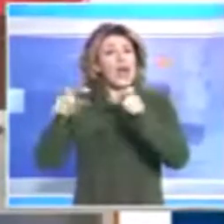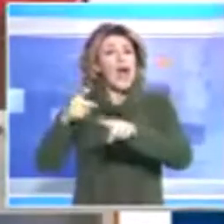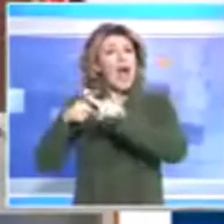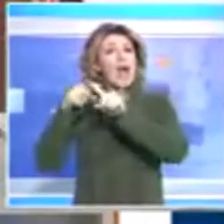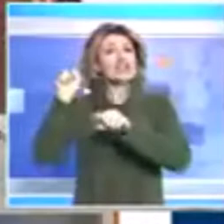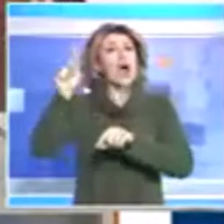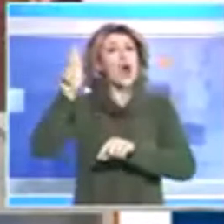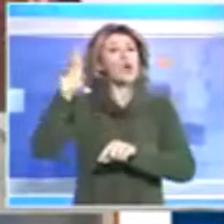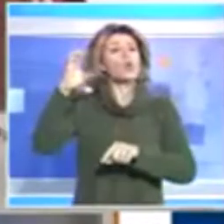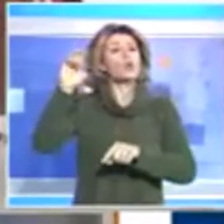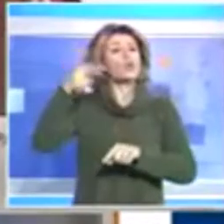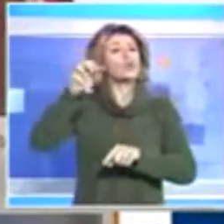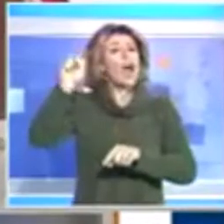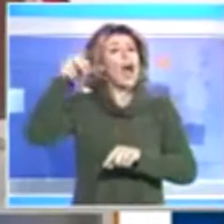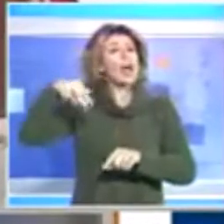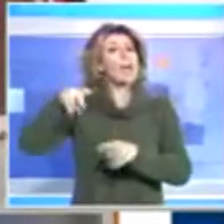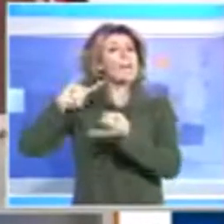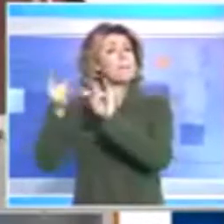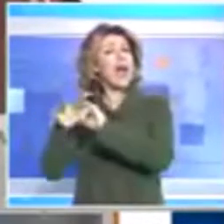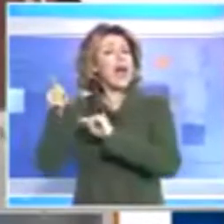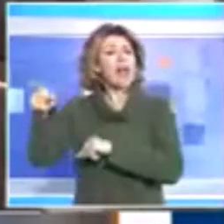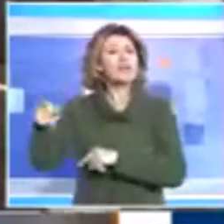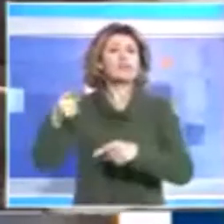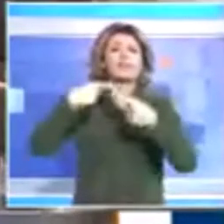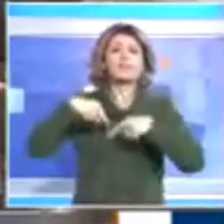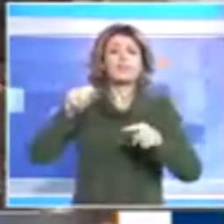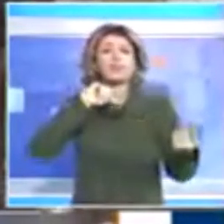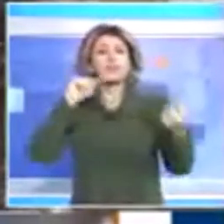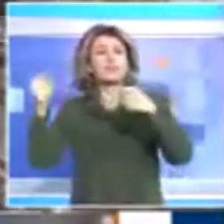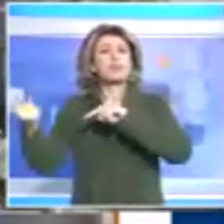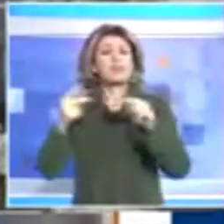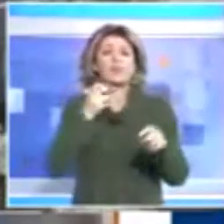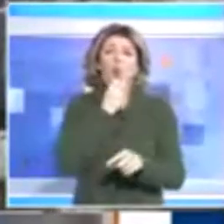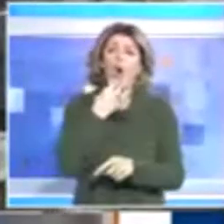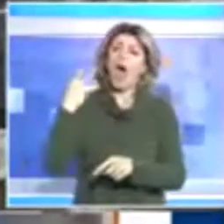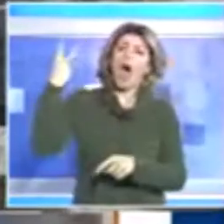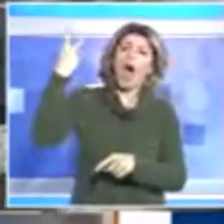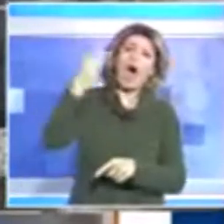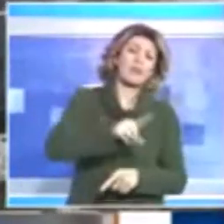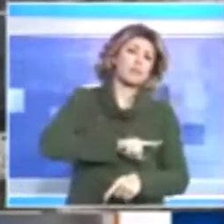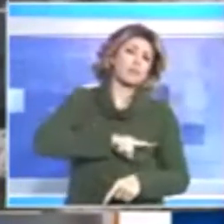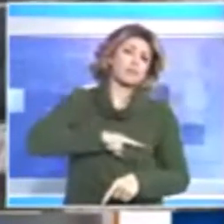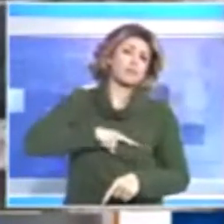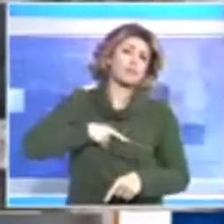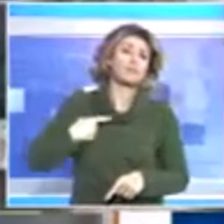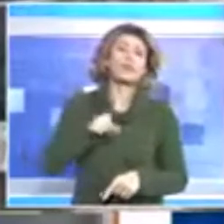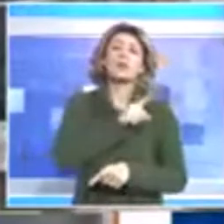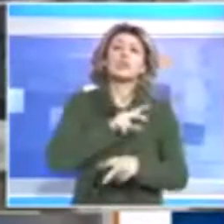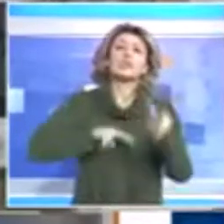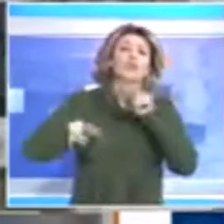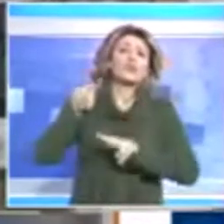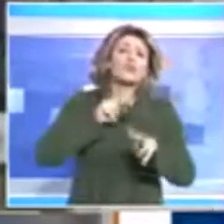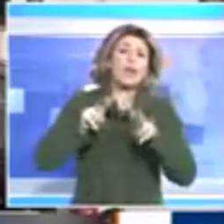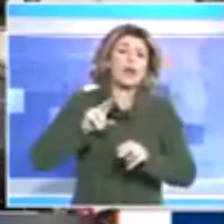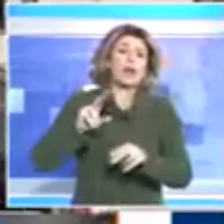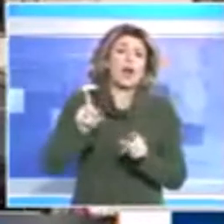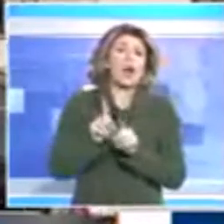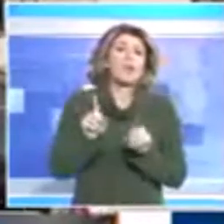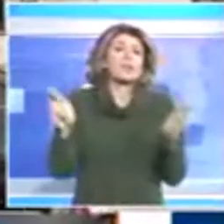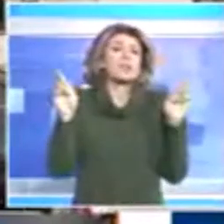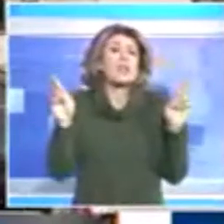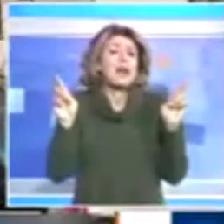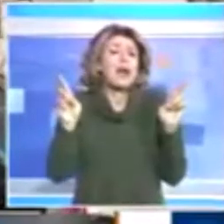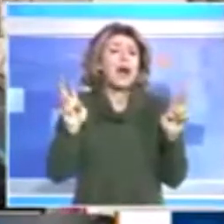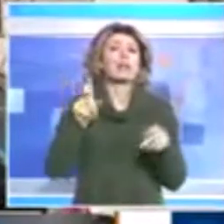di melfi tavoli trattative promesse in due anni di vertenza non hanno mai smesso di credere in una svolta dal primo gennaio non